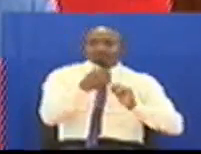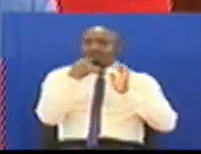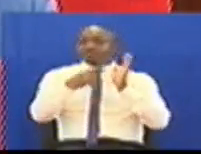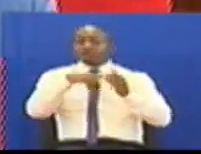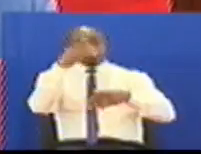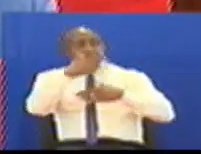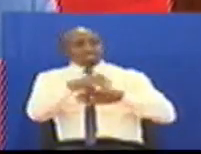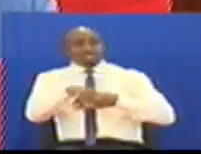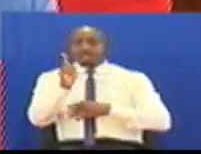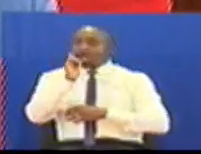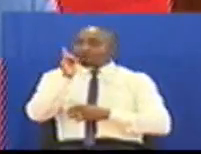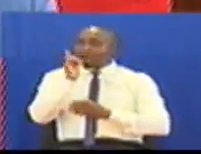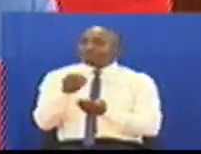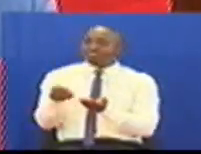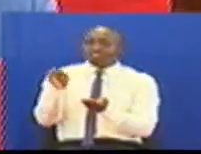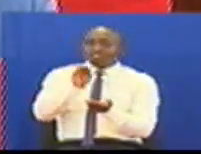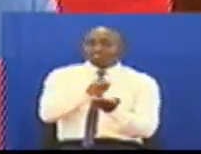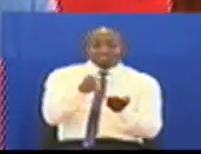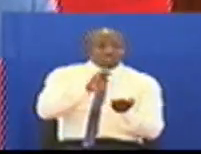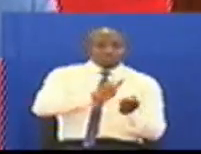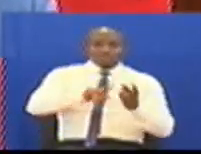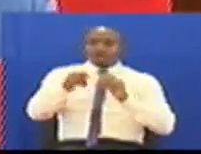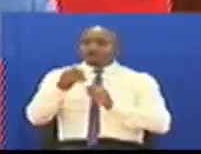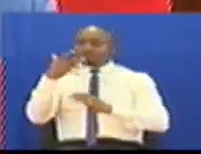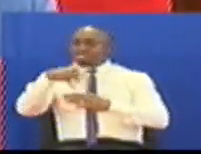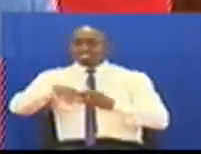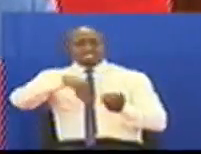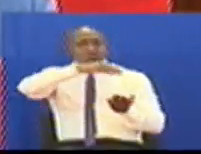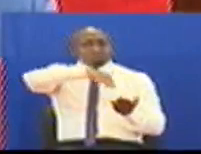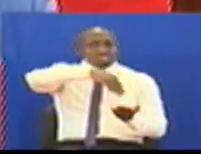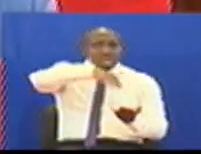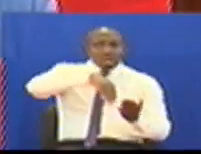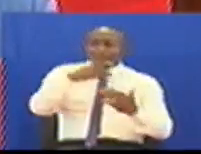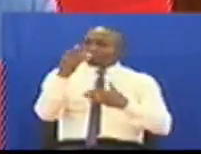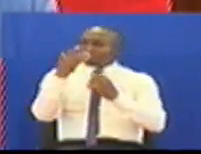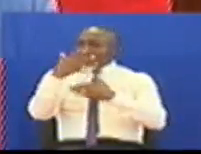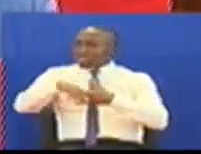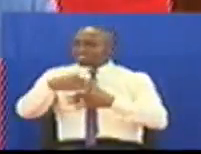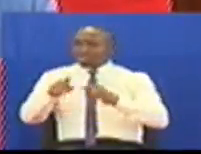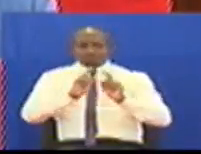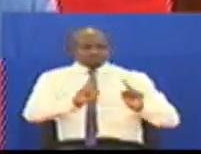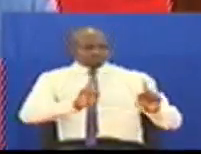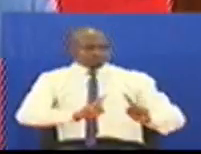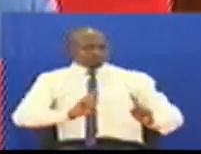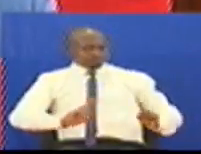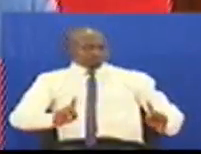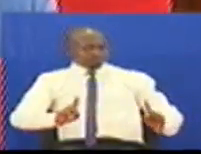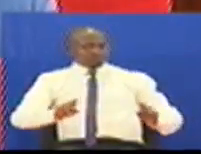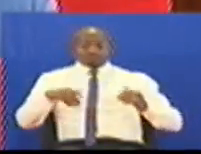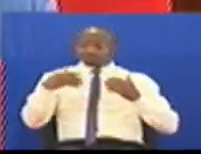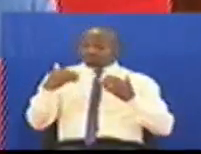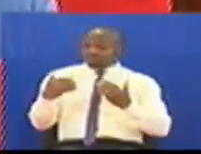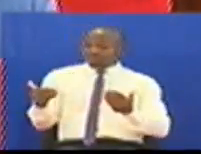mama ntilie au biashara za kupika au biashara nyingi tu ambazo zimekuwa zimeathiriwa na ugonjwa wa